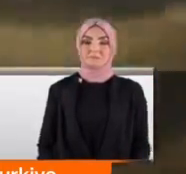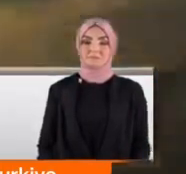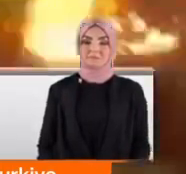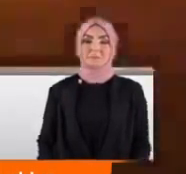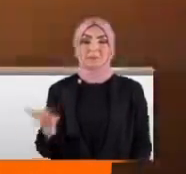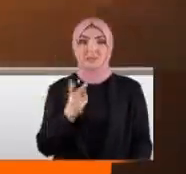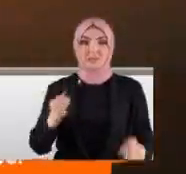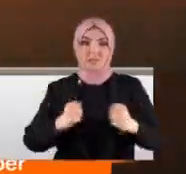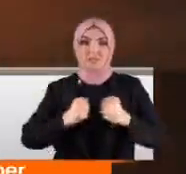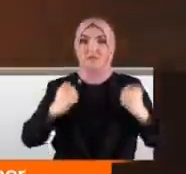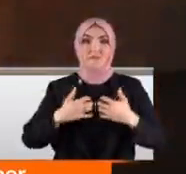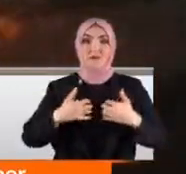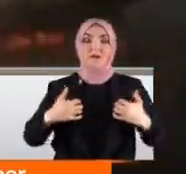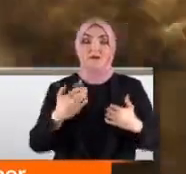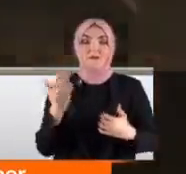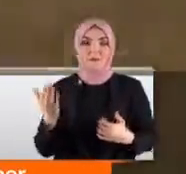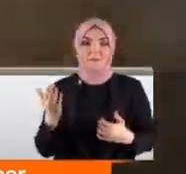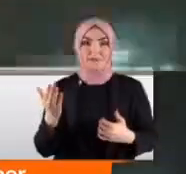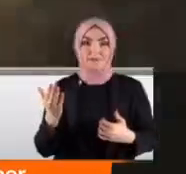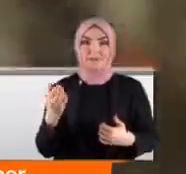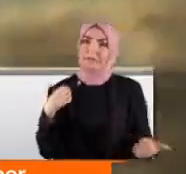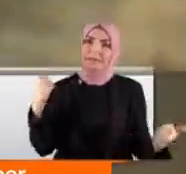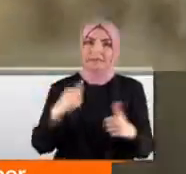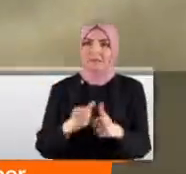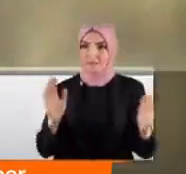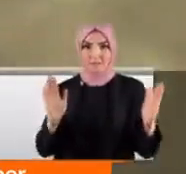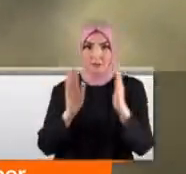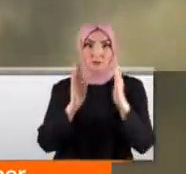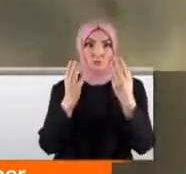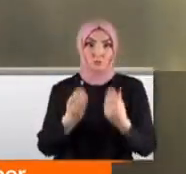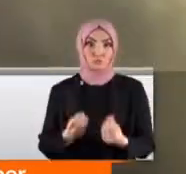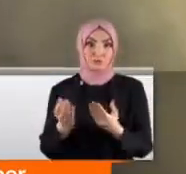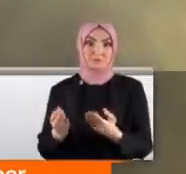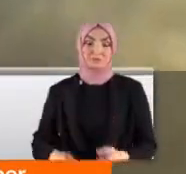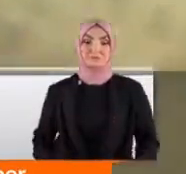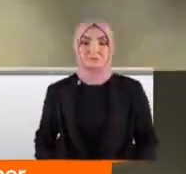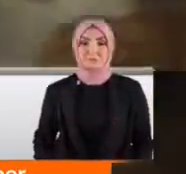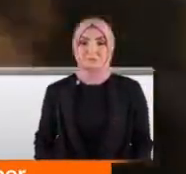İki dev kahraman kozlarını bir kez daha paylaşacak.